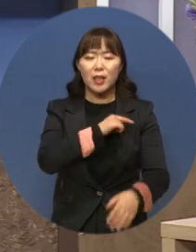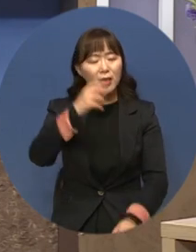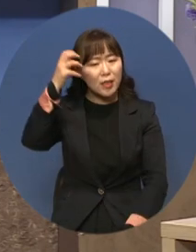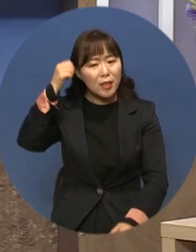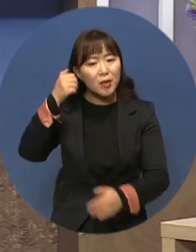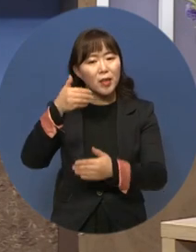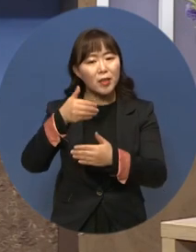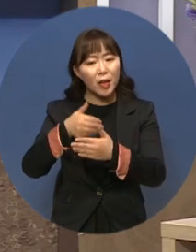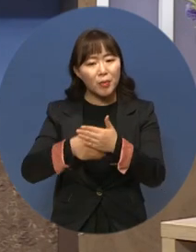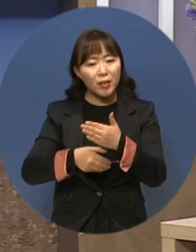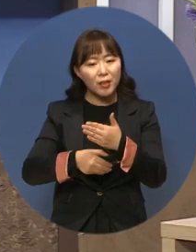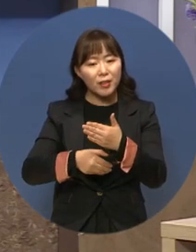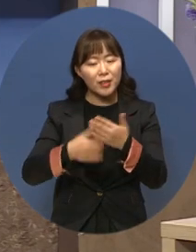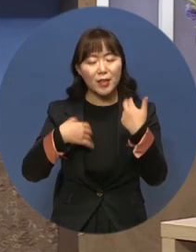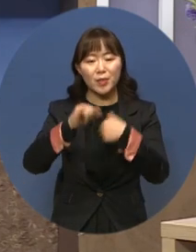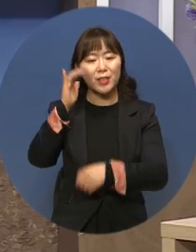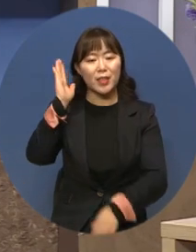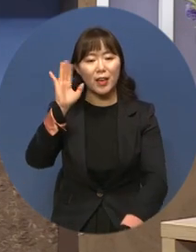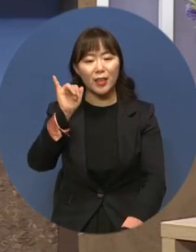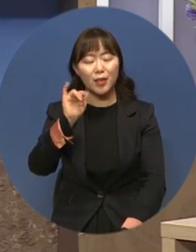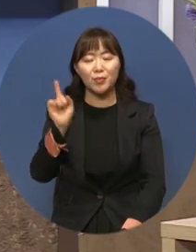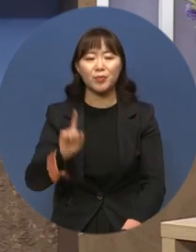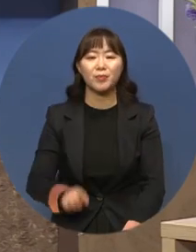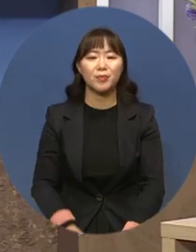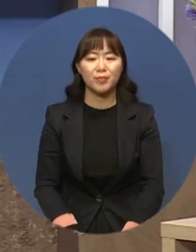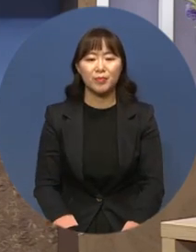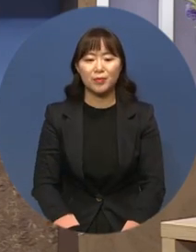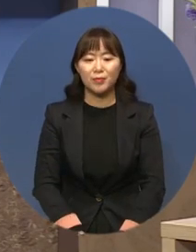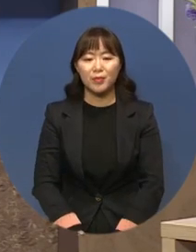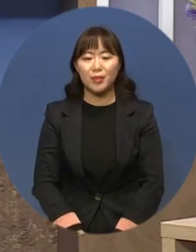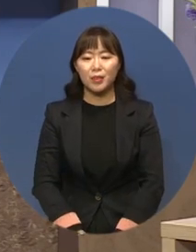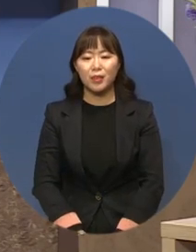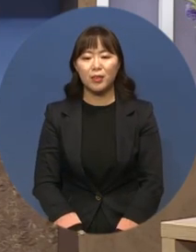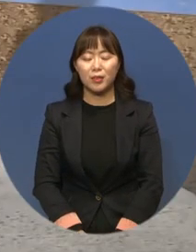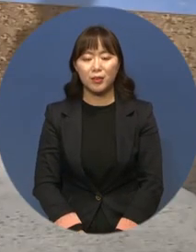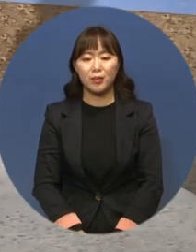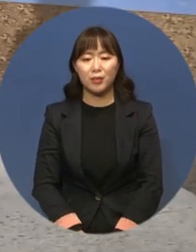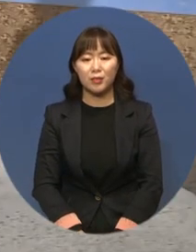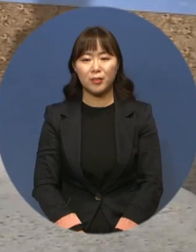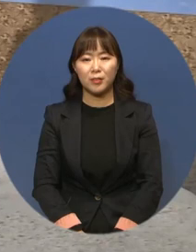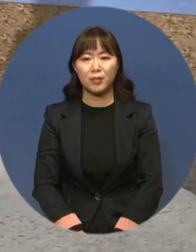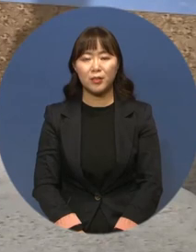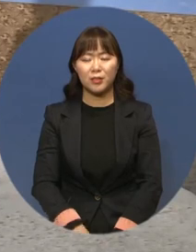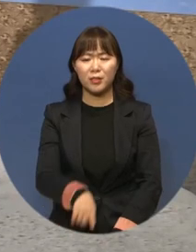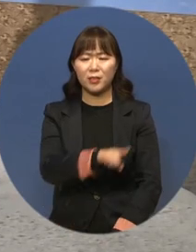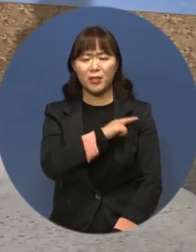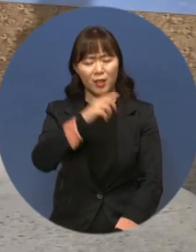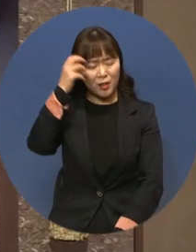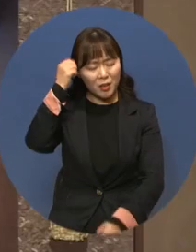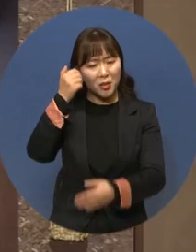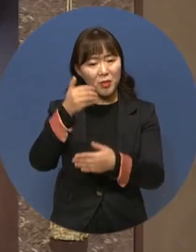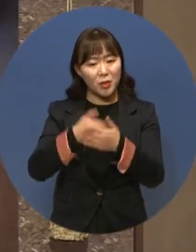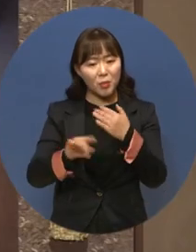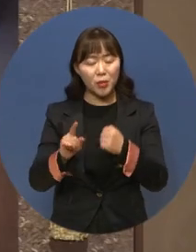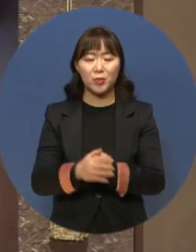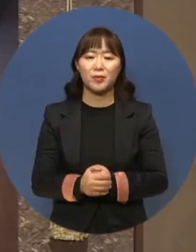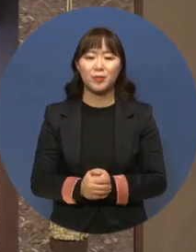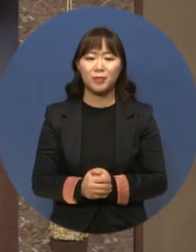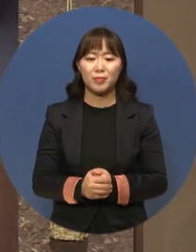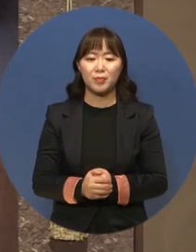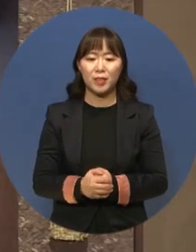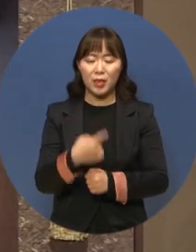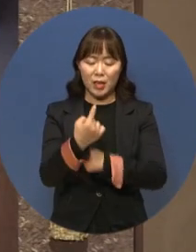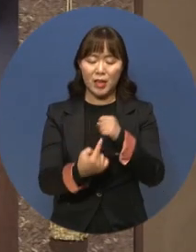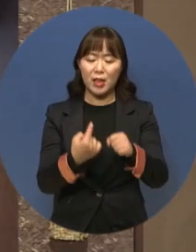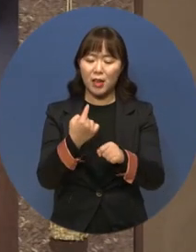기억에 남는 일화가 있다면 공유 부탁드리겠습니다. 제일 기억에 남는 부분은 네.